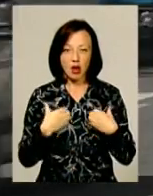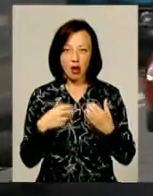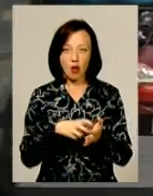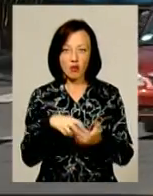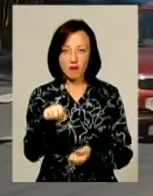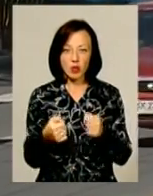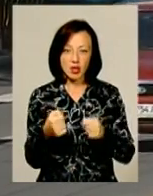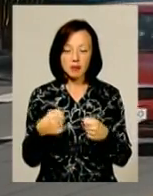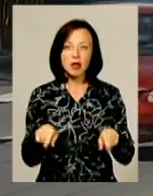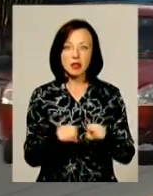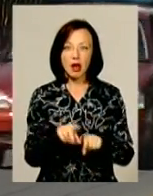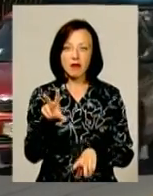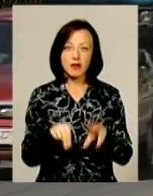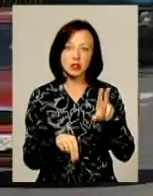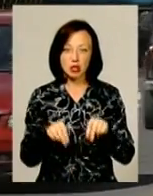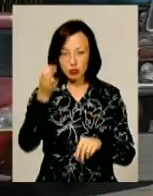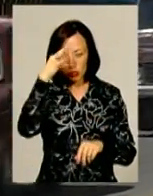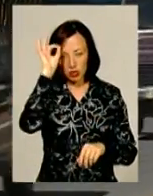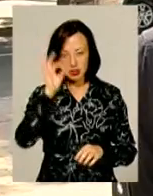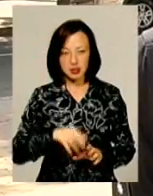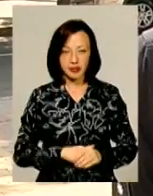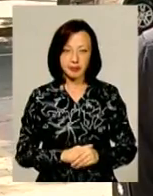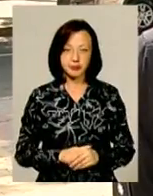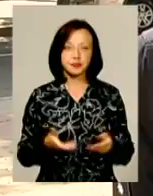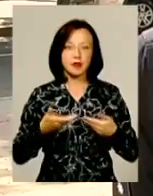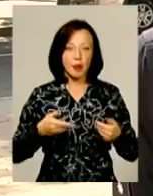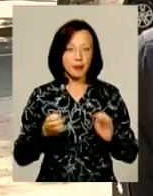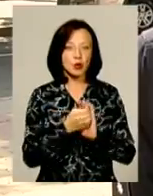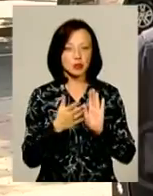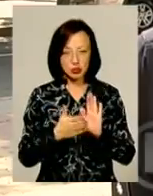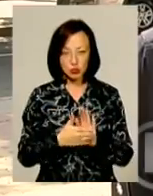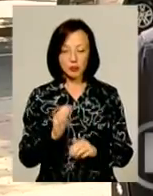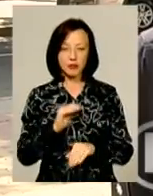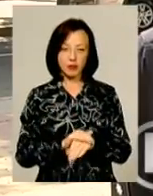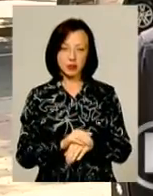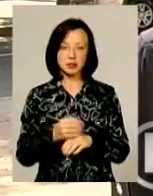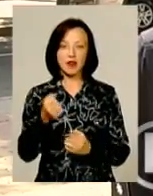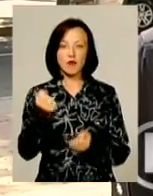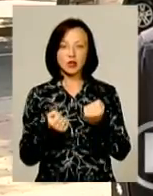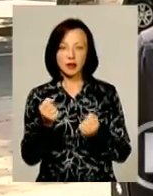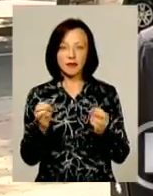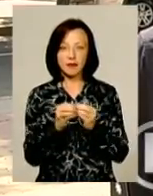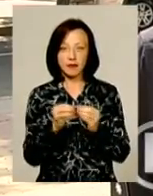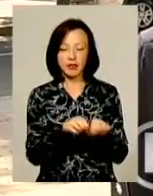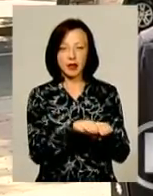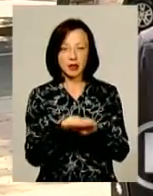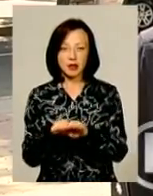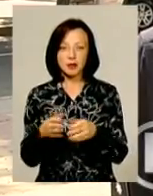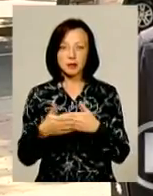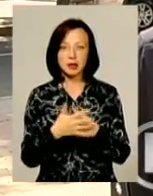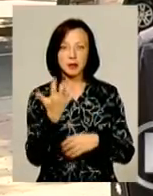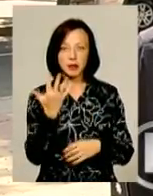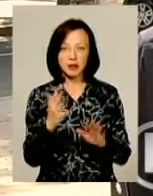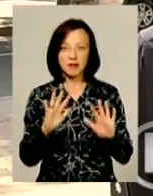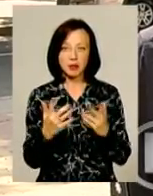водіїв. Принаймні, так вважають патрульні Хмельницького. Ми констатуємо той факт, що водії залишилися на тому самому рівні, тобто біля 5